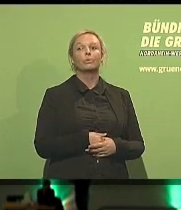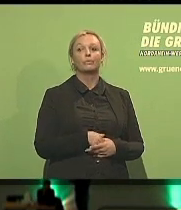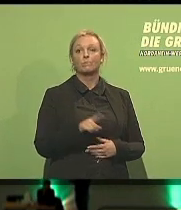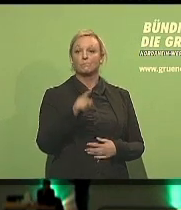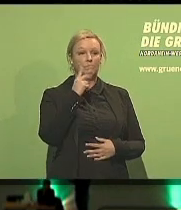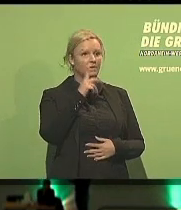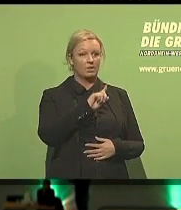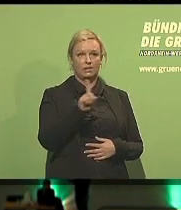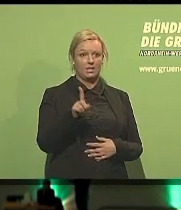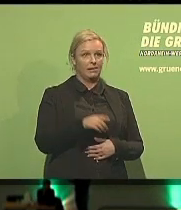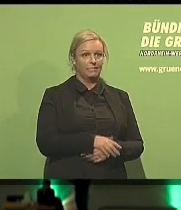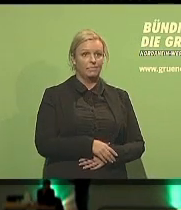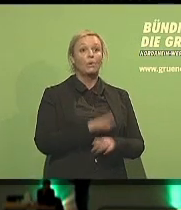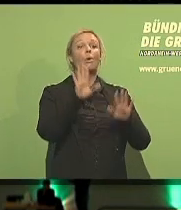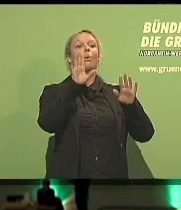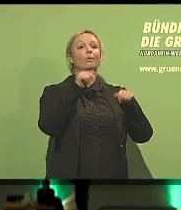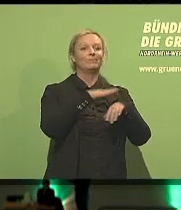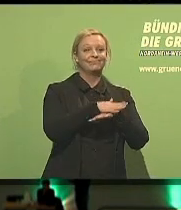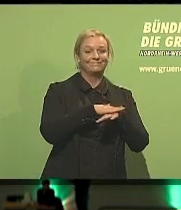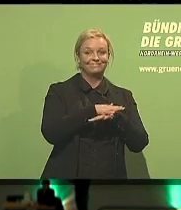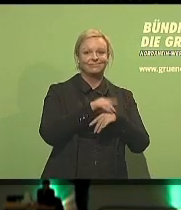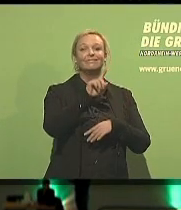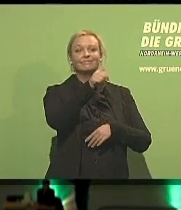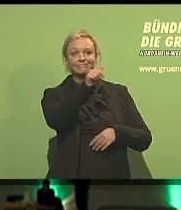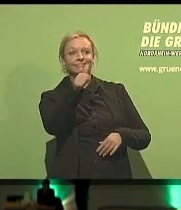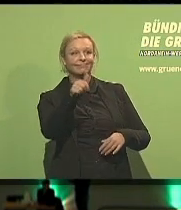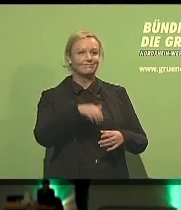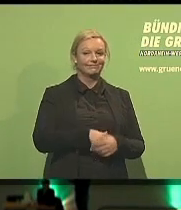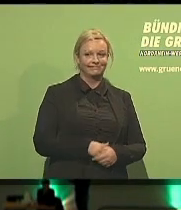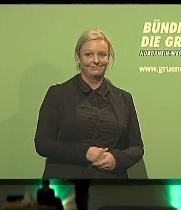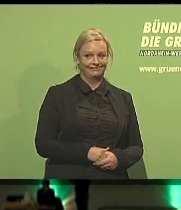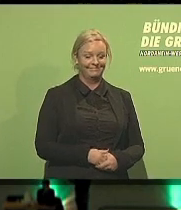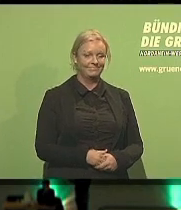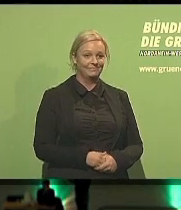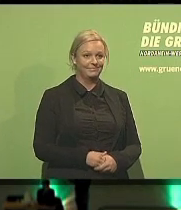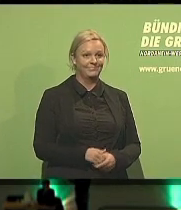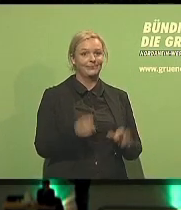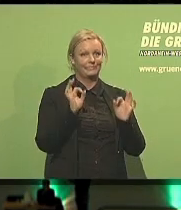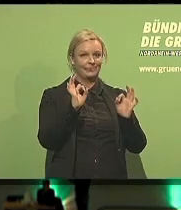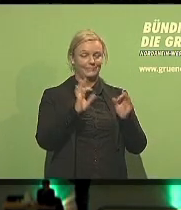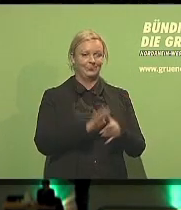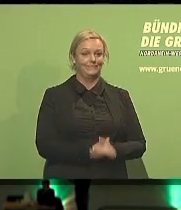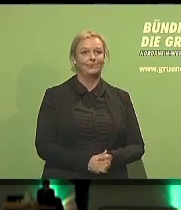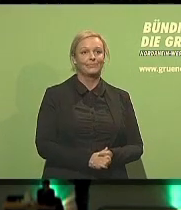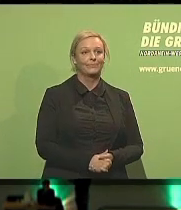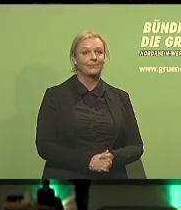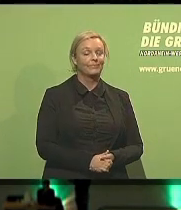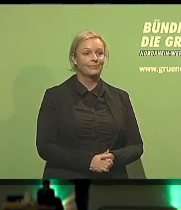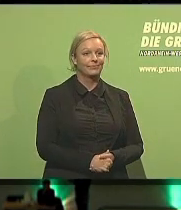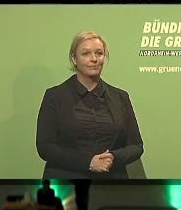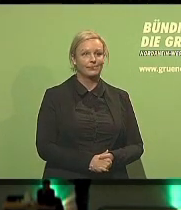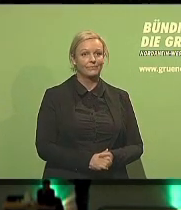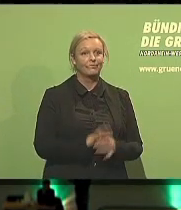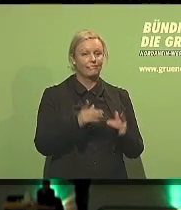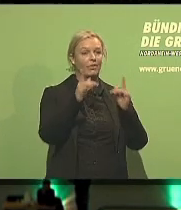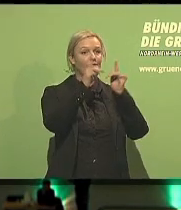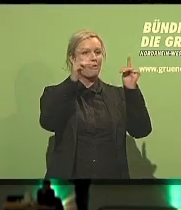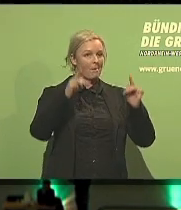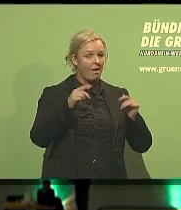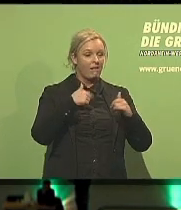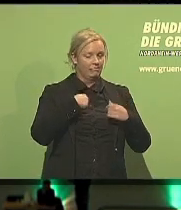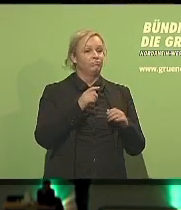nicht. Ja, doch, einzelne Enthaltungen. Gut. Damit haben wir die Formalia für